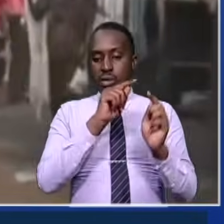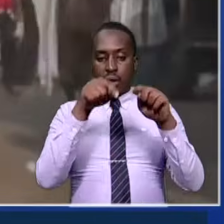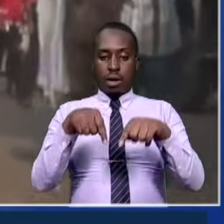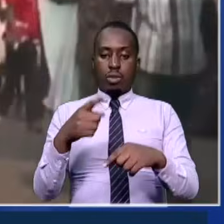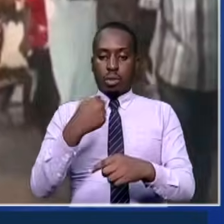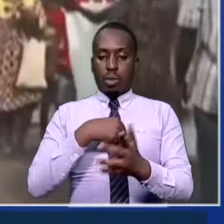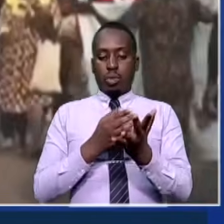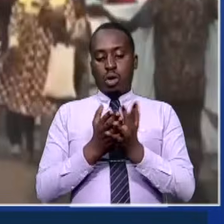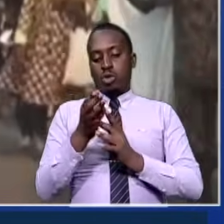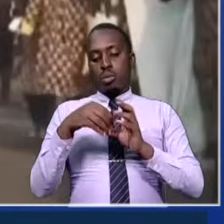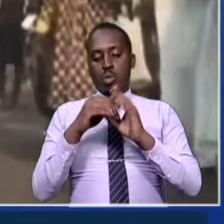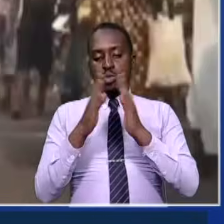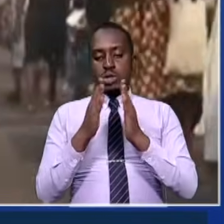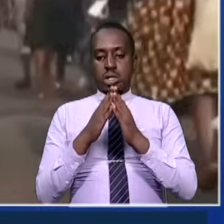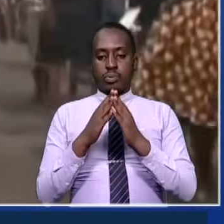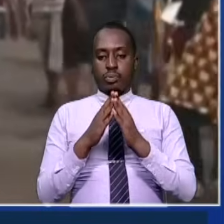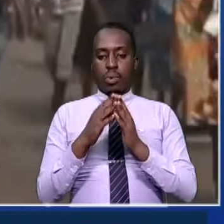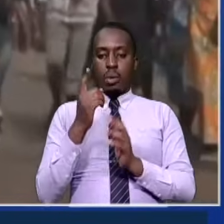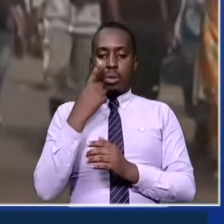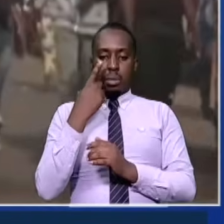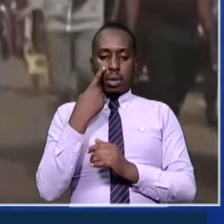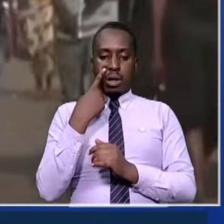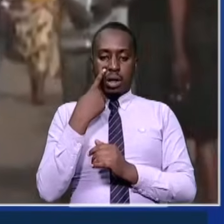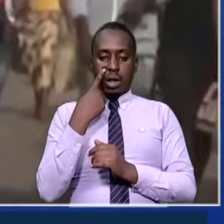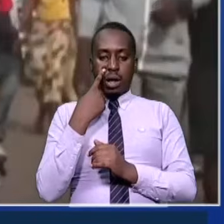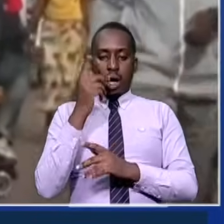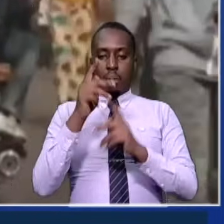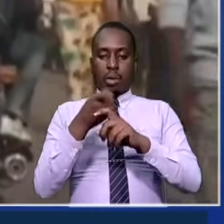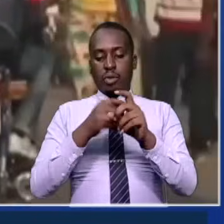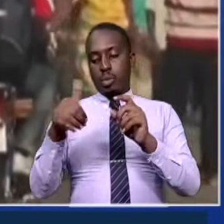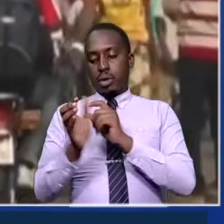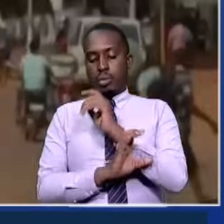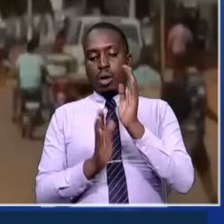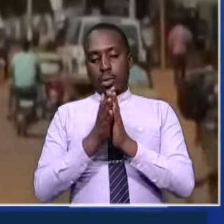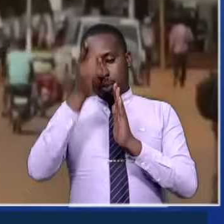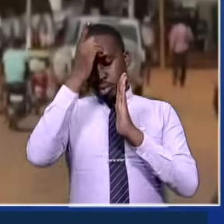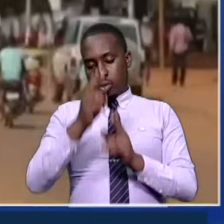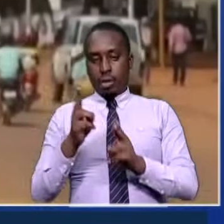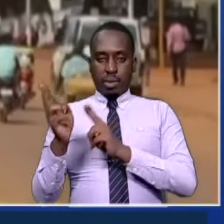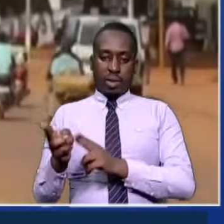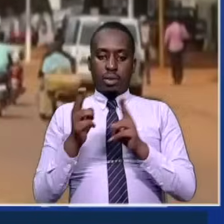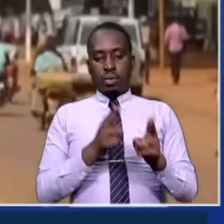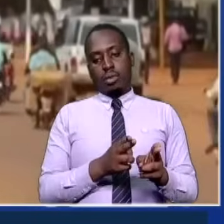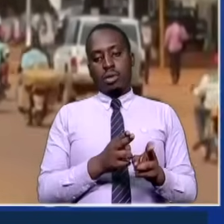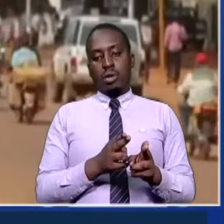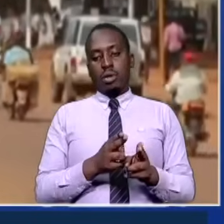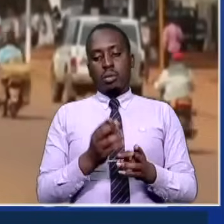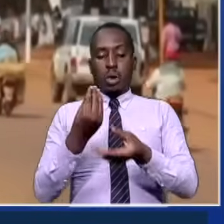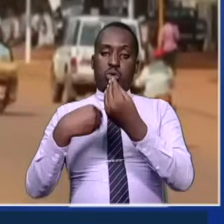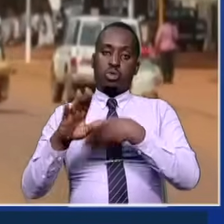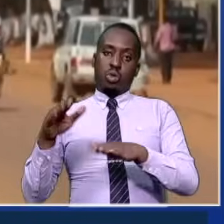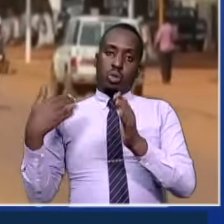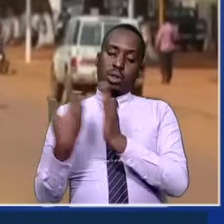twabaje tunyura mu mugi urabona ko abanyamahanga n'abaturage basanzwe barimo gucuruza